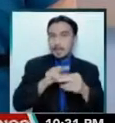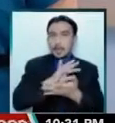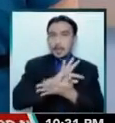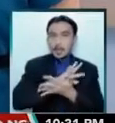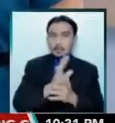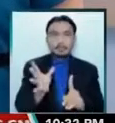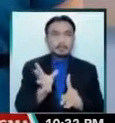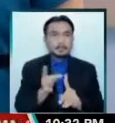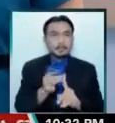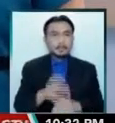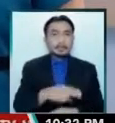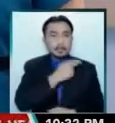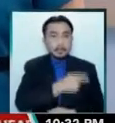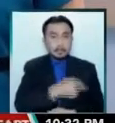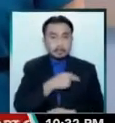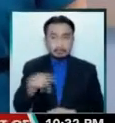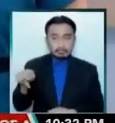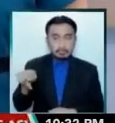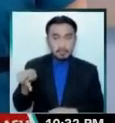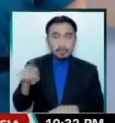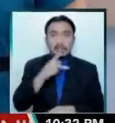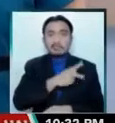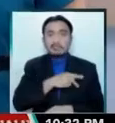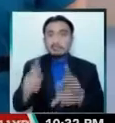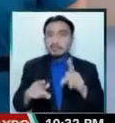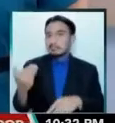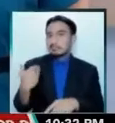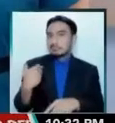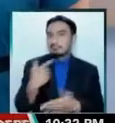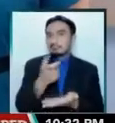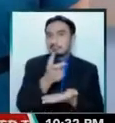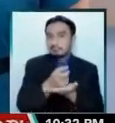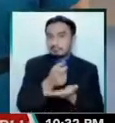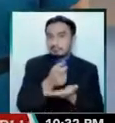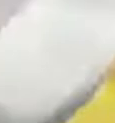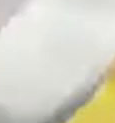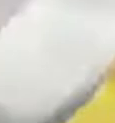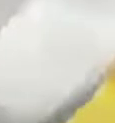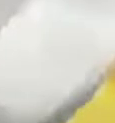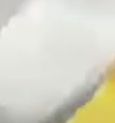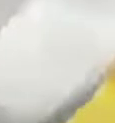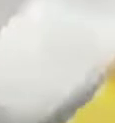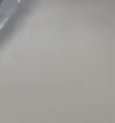mga nag-ospital, yung mga hindi bakunado. May report si Joseph Moro.